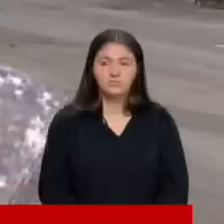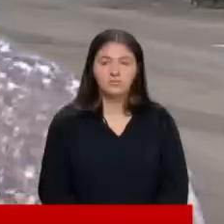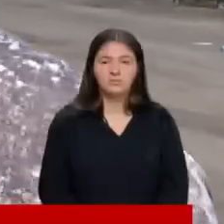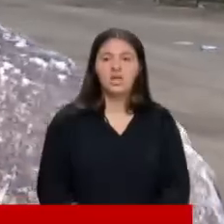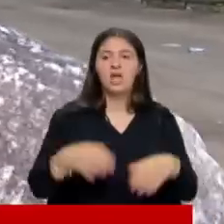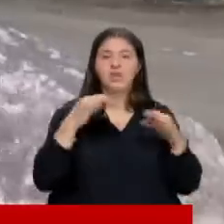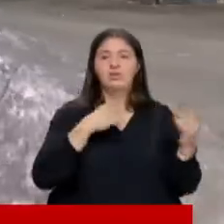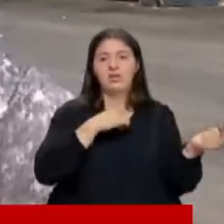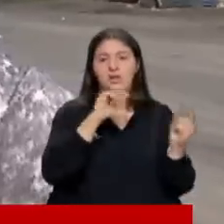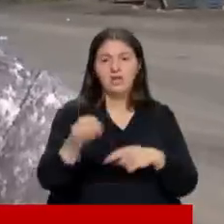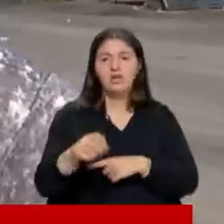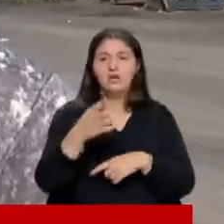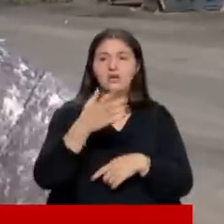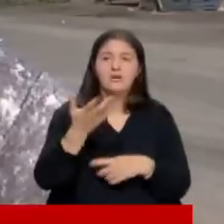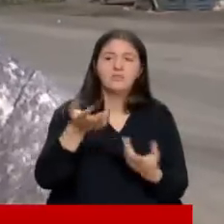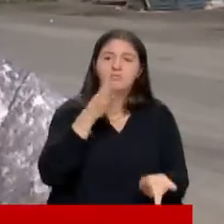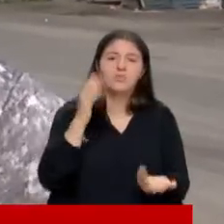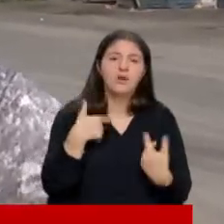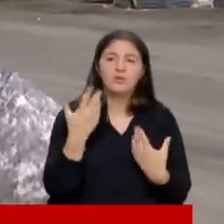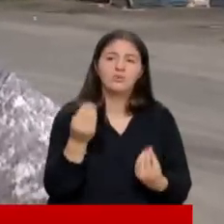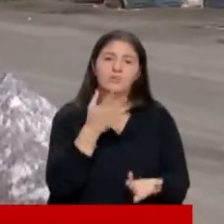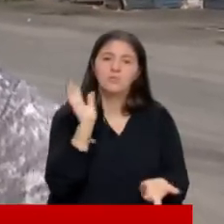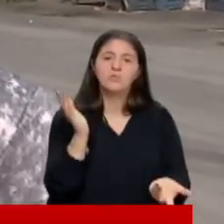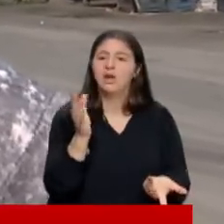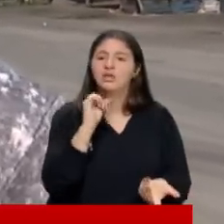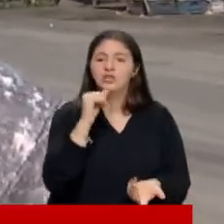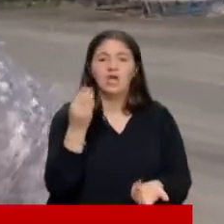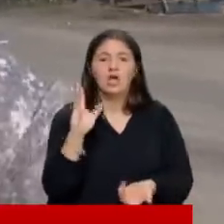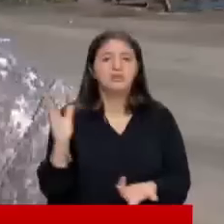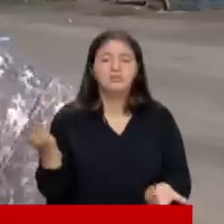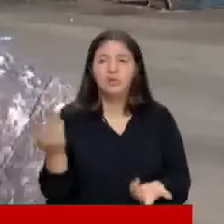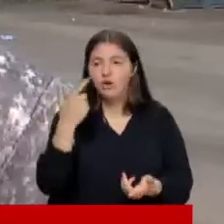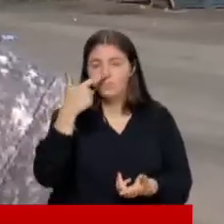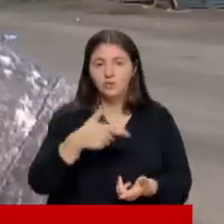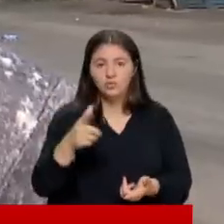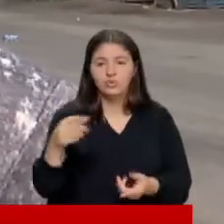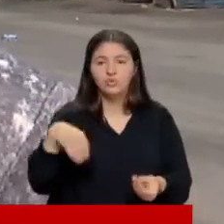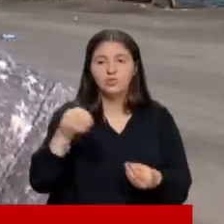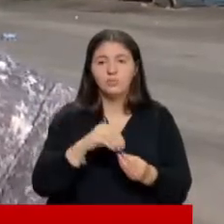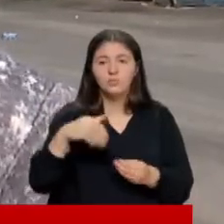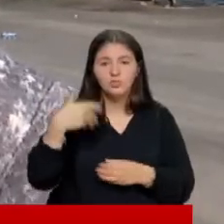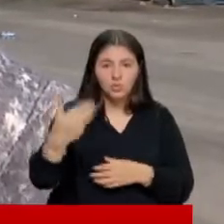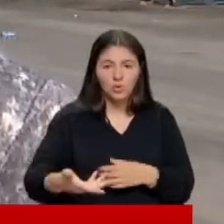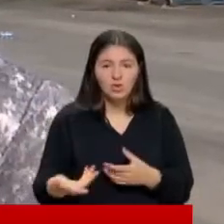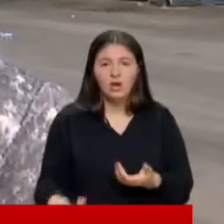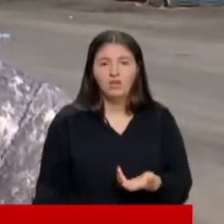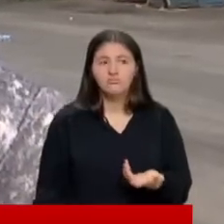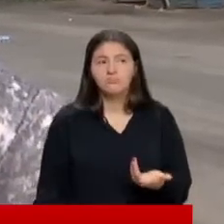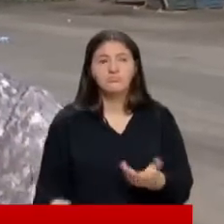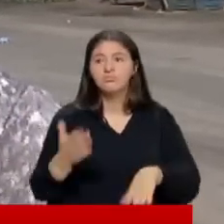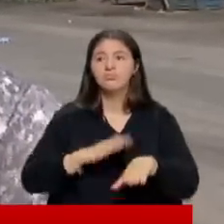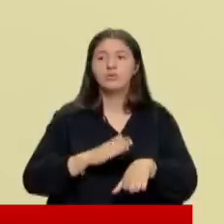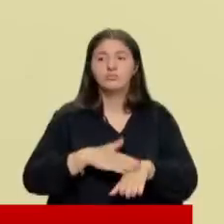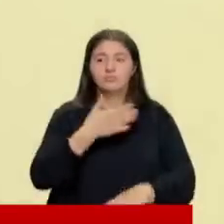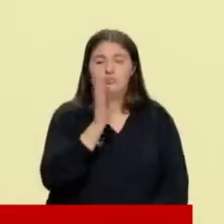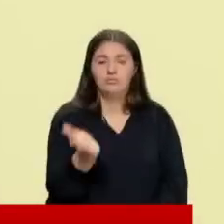Eskişehir'den getiriyoruz bilmiyoruz artık durum nasıl olacak yani Hiç iyiye gitmiyor mazot zamanından sonra artık Ne